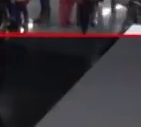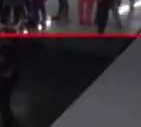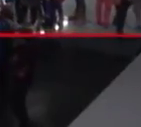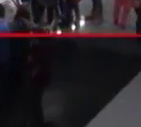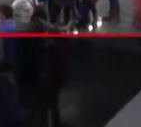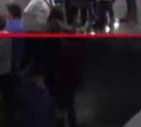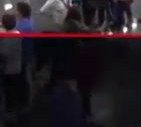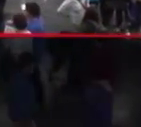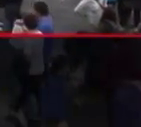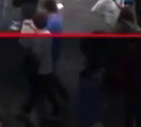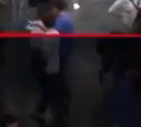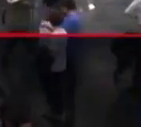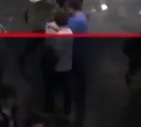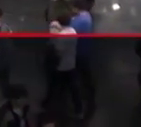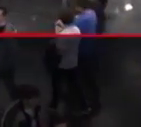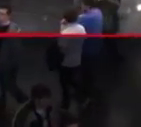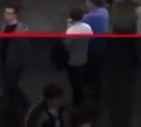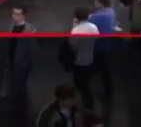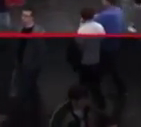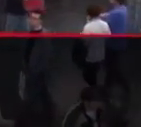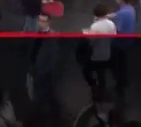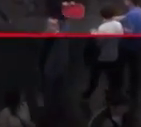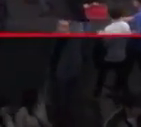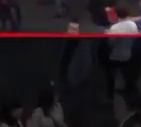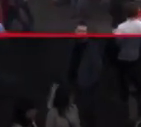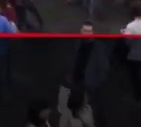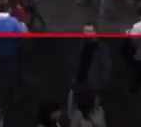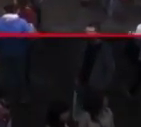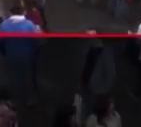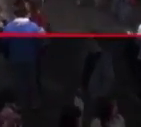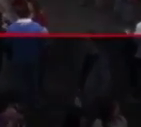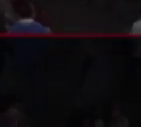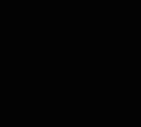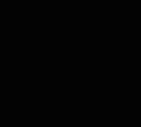Aldundiak eta BBK Fundazioak gazteentzat antolatutako lanbidearen azoka.